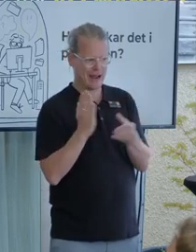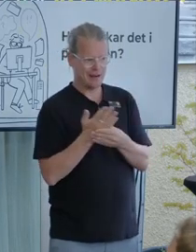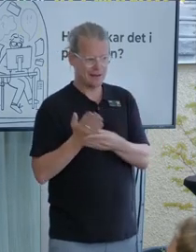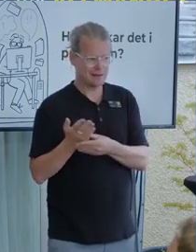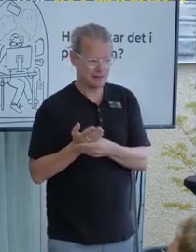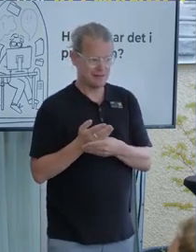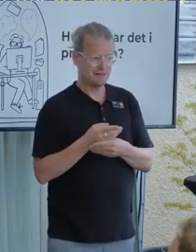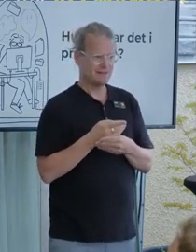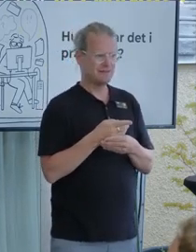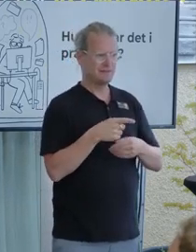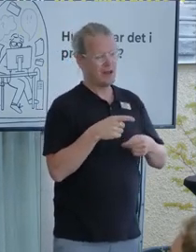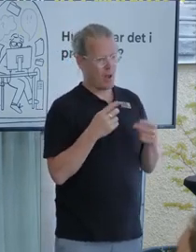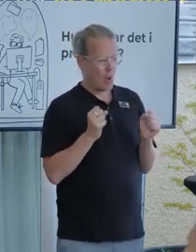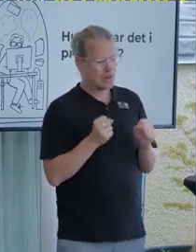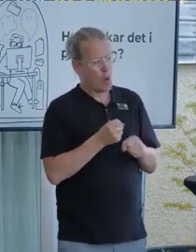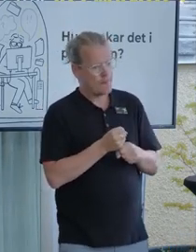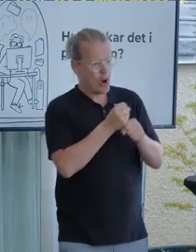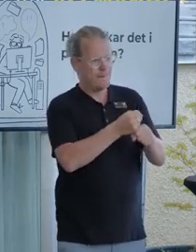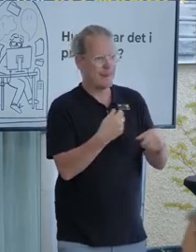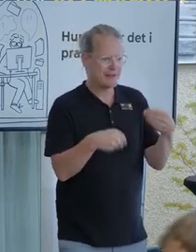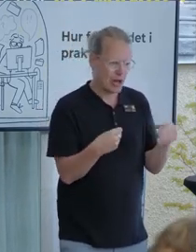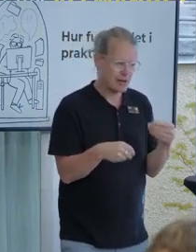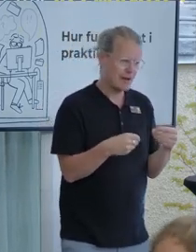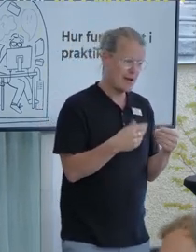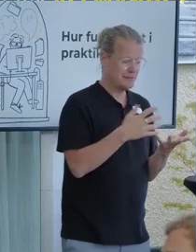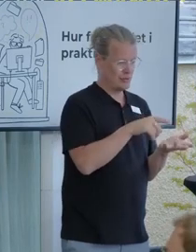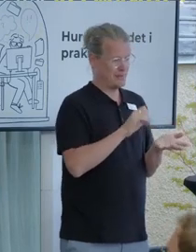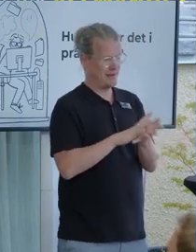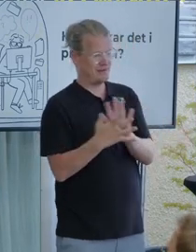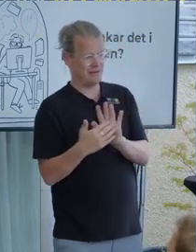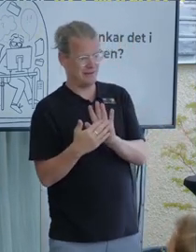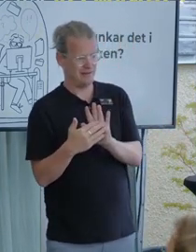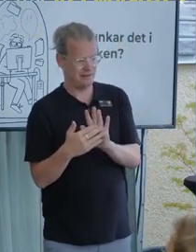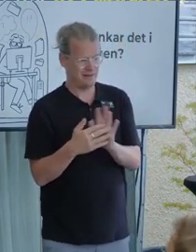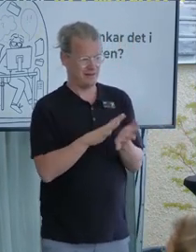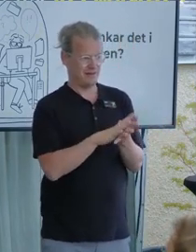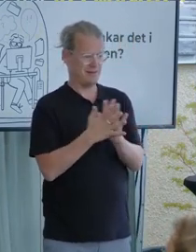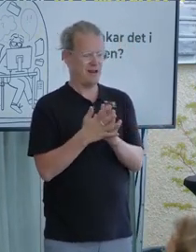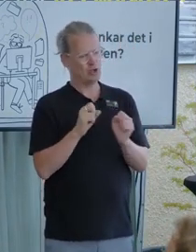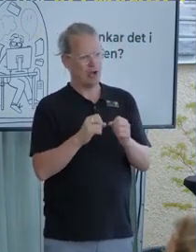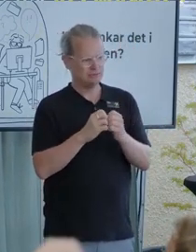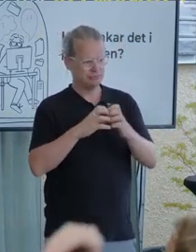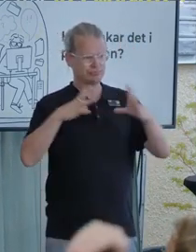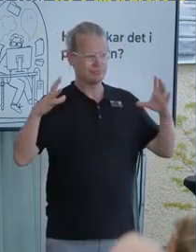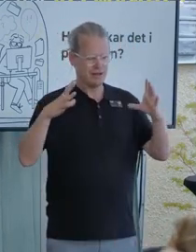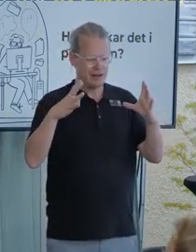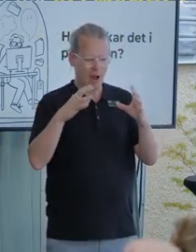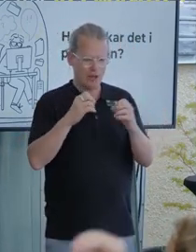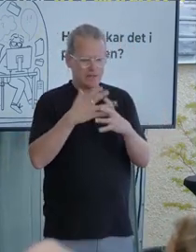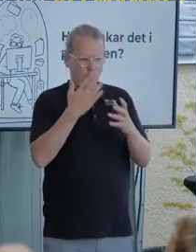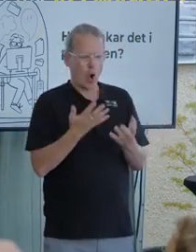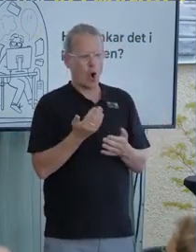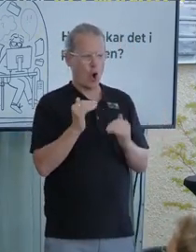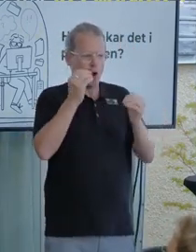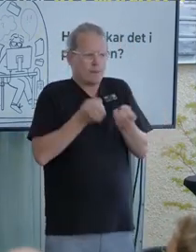de digitaliserar vi med en mycket hög upplösning. Så man kan gå in och titta på texturen och liksom, tillsammans med en forskargrupp. Mm. Så det